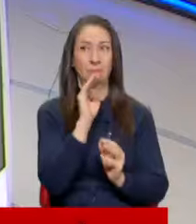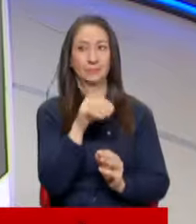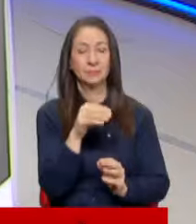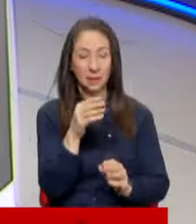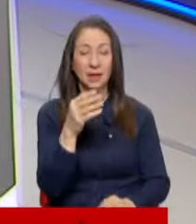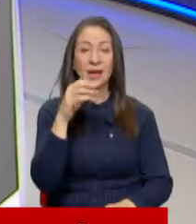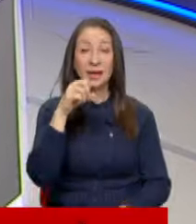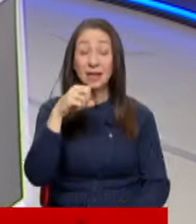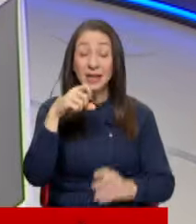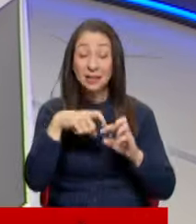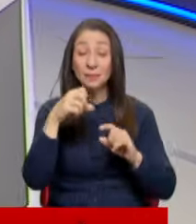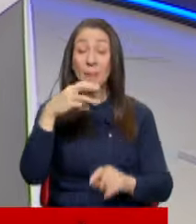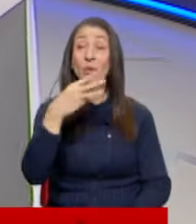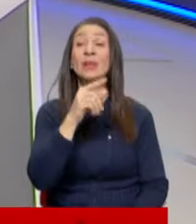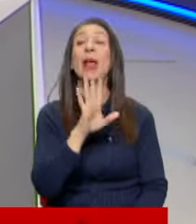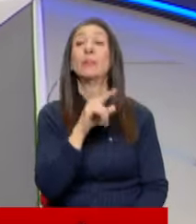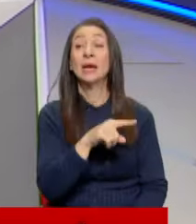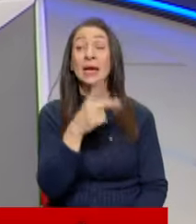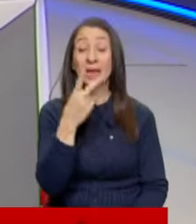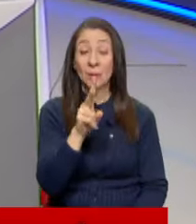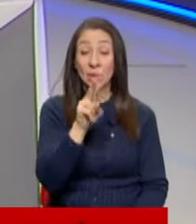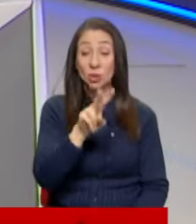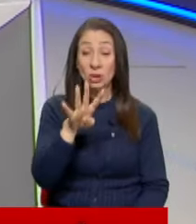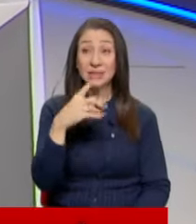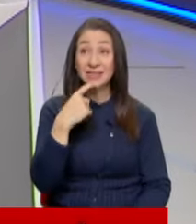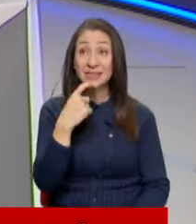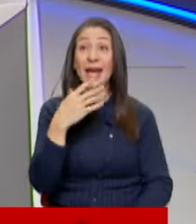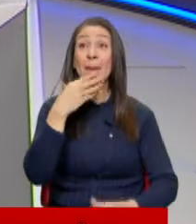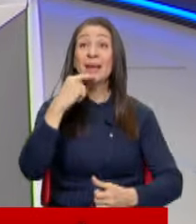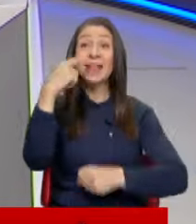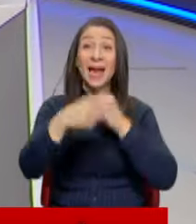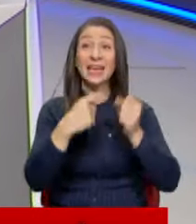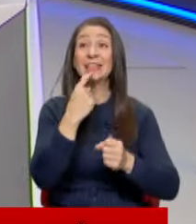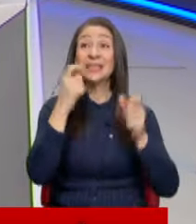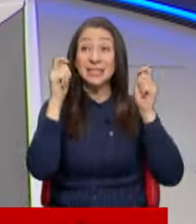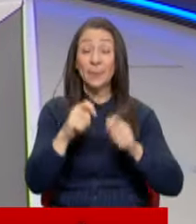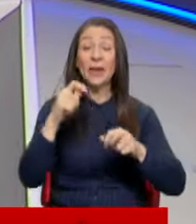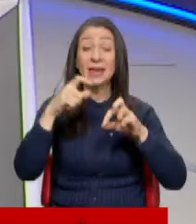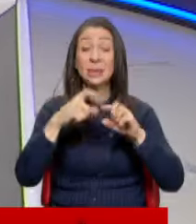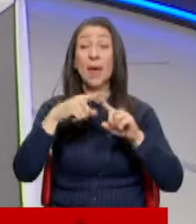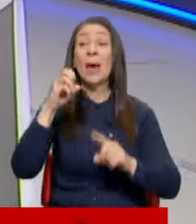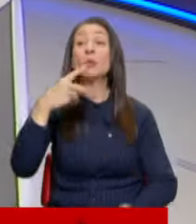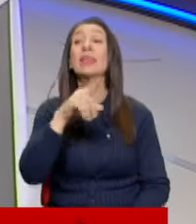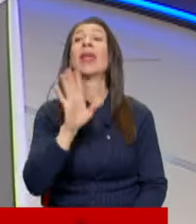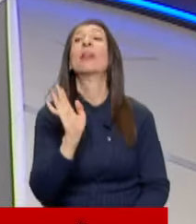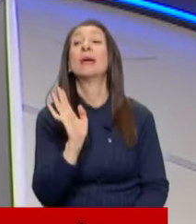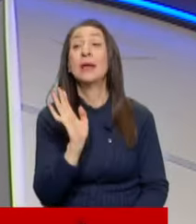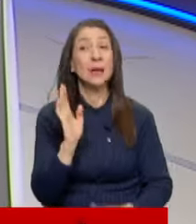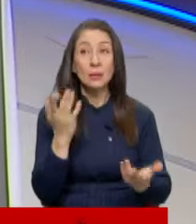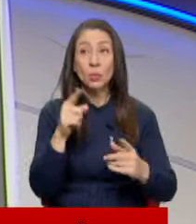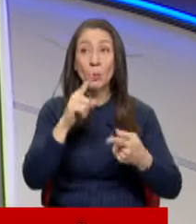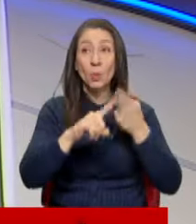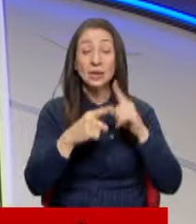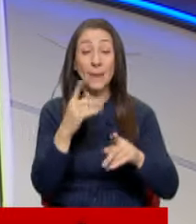Recep Tayyip Erdoğan değil mi ve 204 24 yılını emekliler yılı ilan eden Recep Tayyip Erdoğan değil mi ve bu